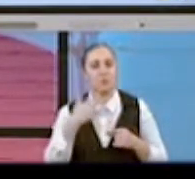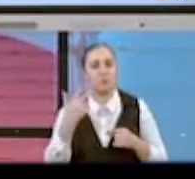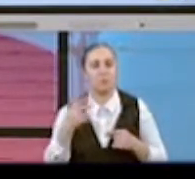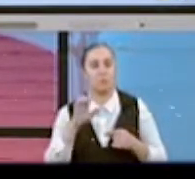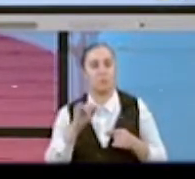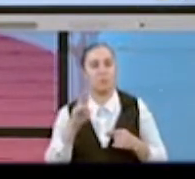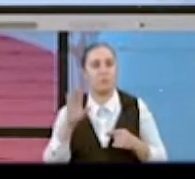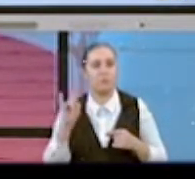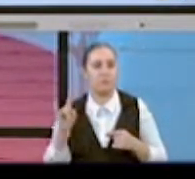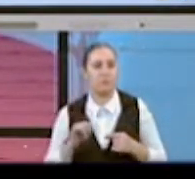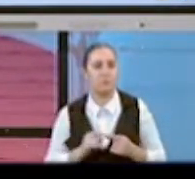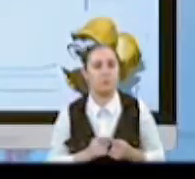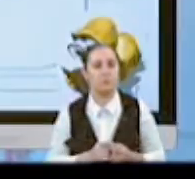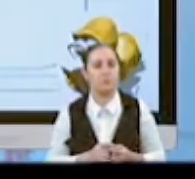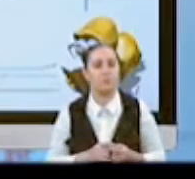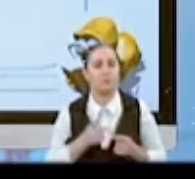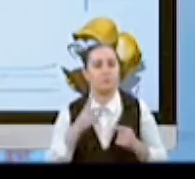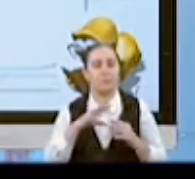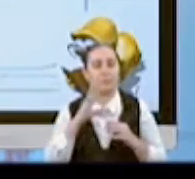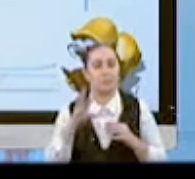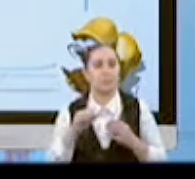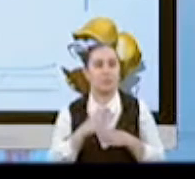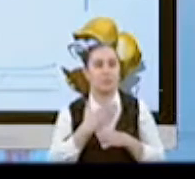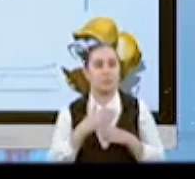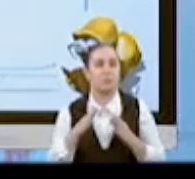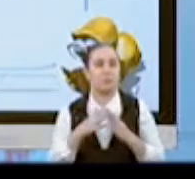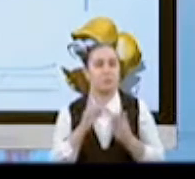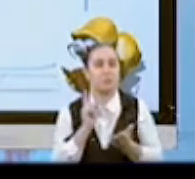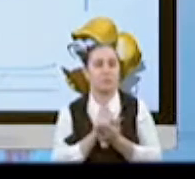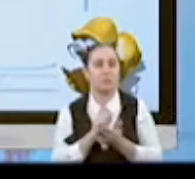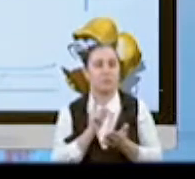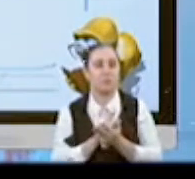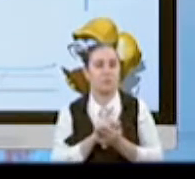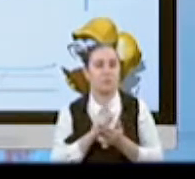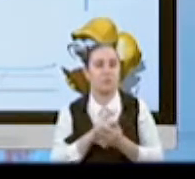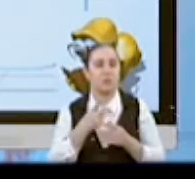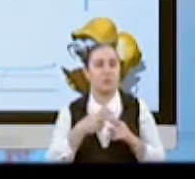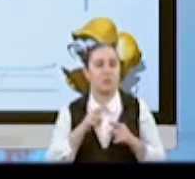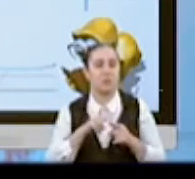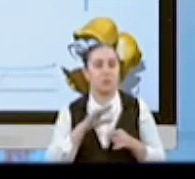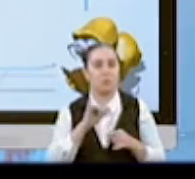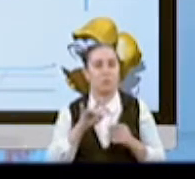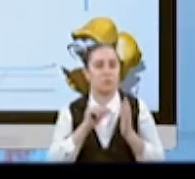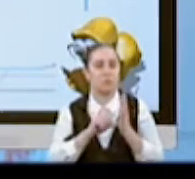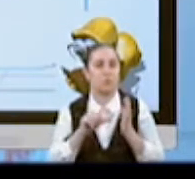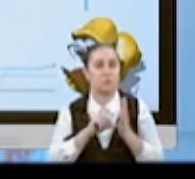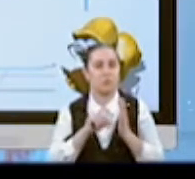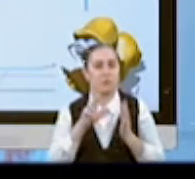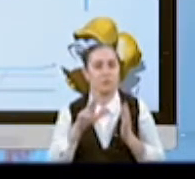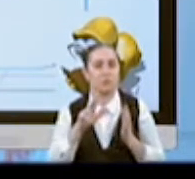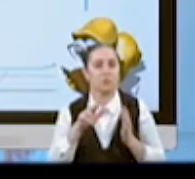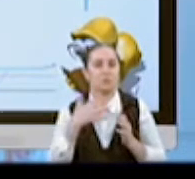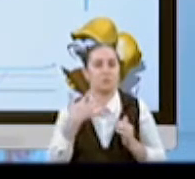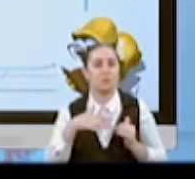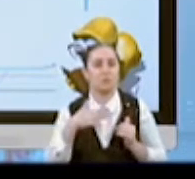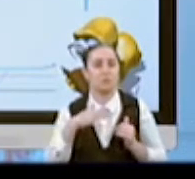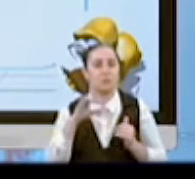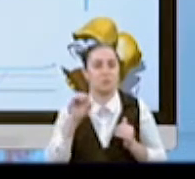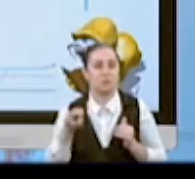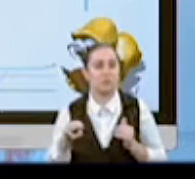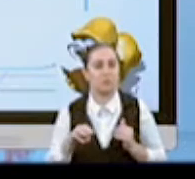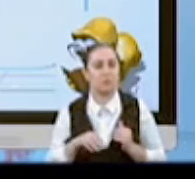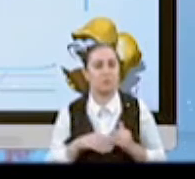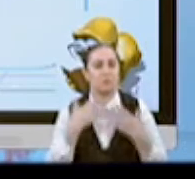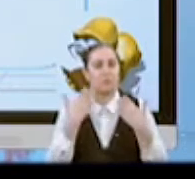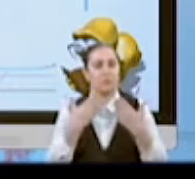33 буквы. Перейдем к разбору домашнего задания. Это упражнение 63 на 50